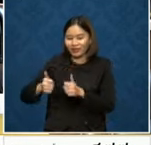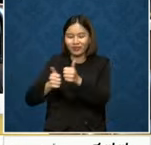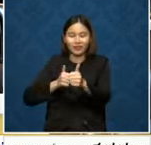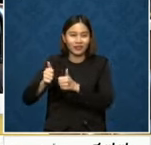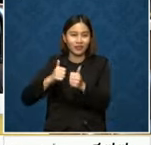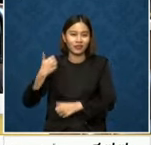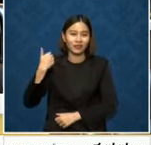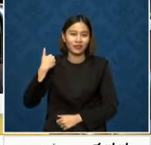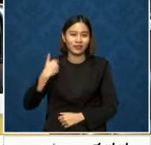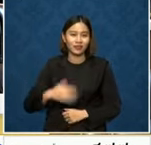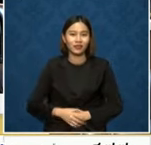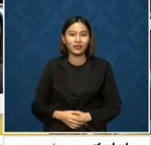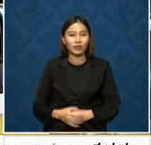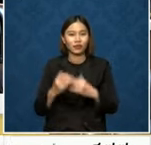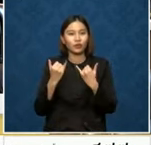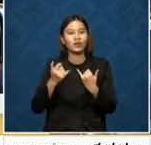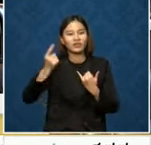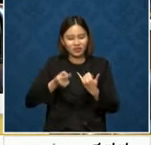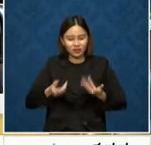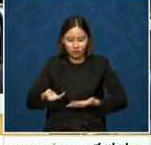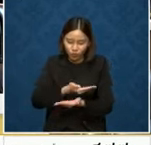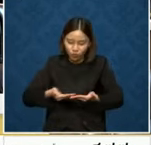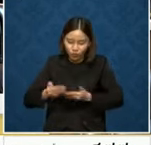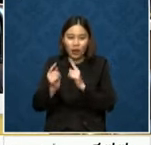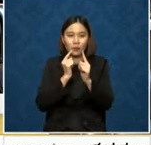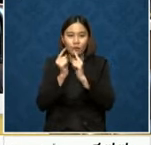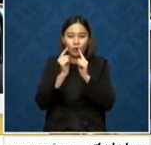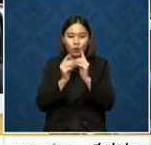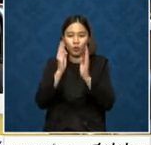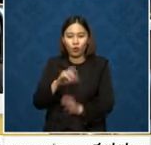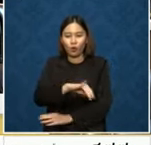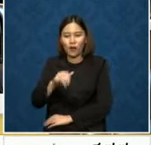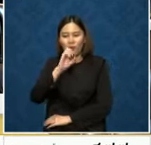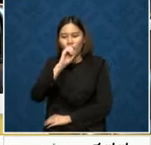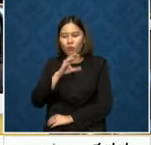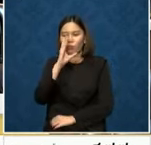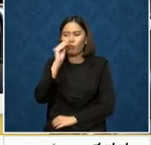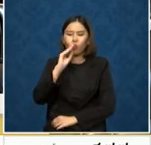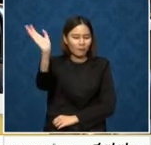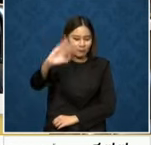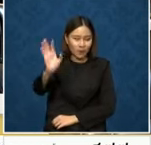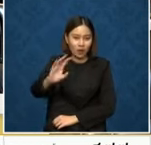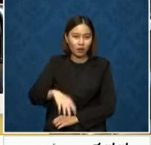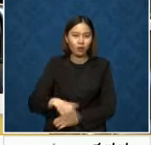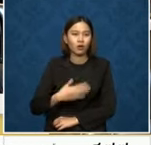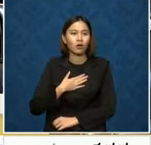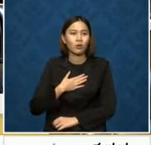วันนี้มันต้องเอาความจริงมาพูดกันหลายคนบอกว่าอย่าพูดเลยเรื่องนี้ผมบ